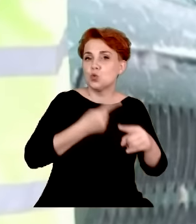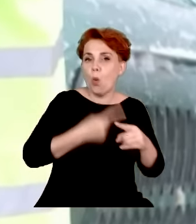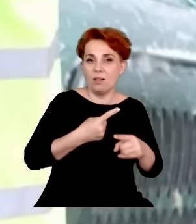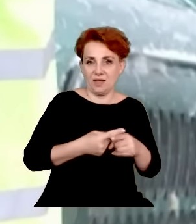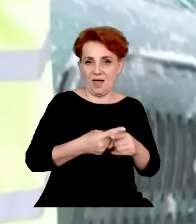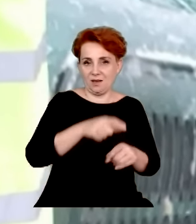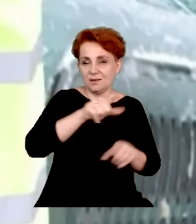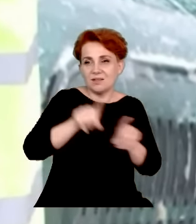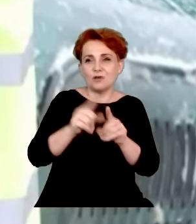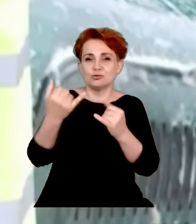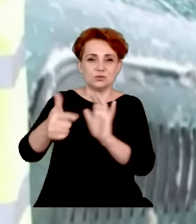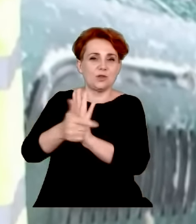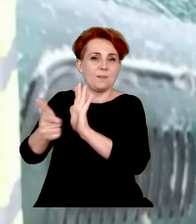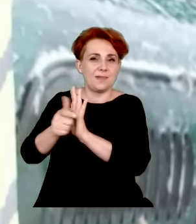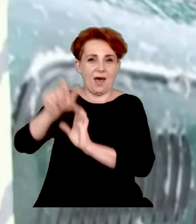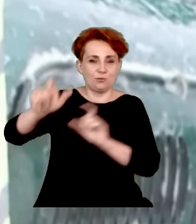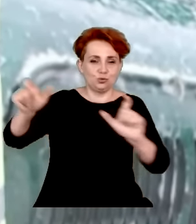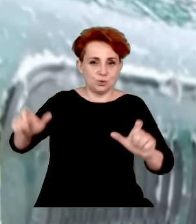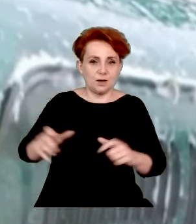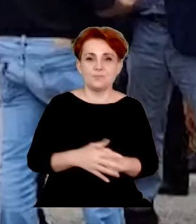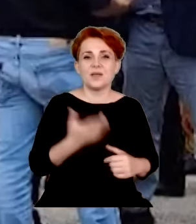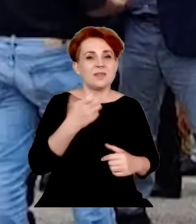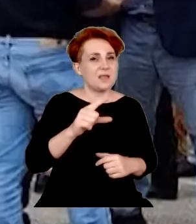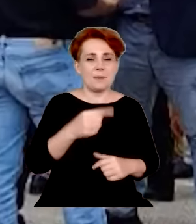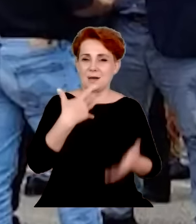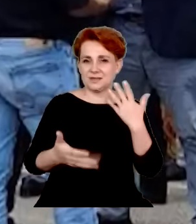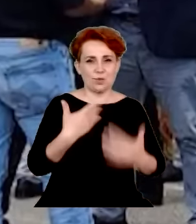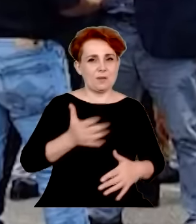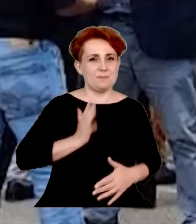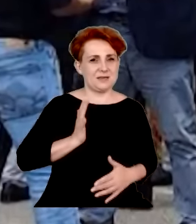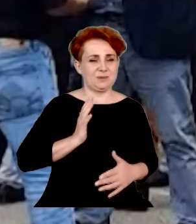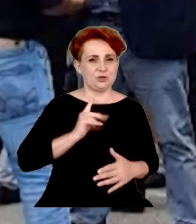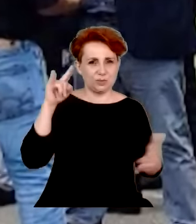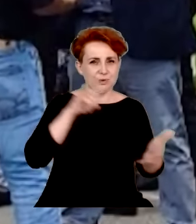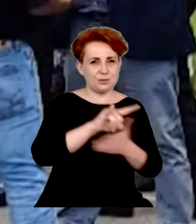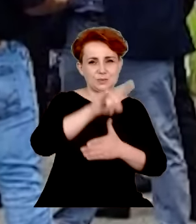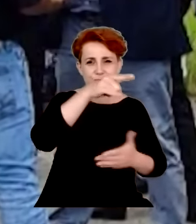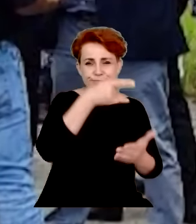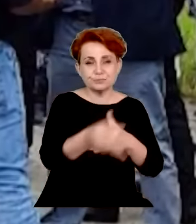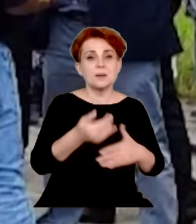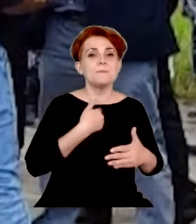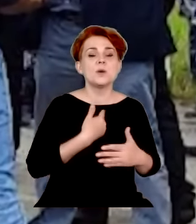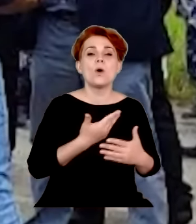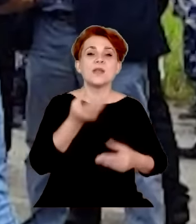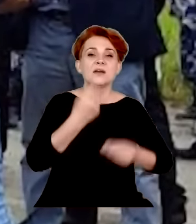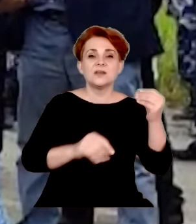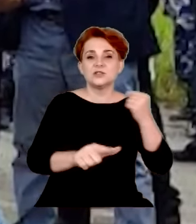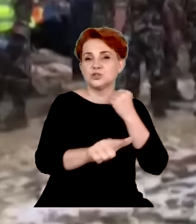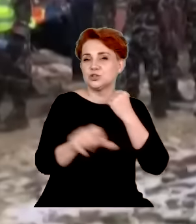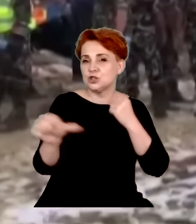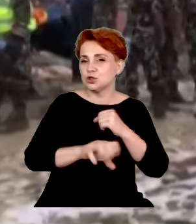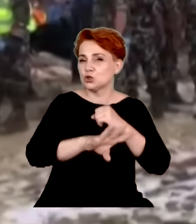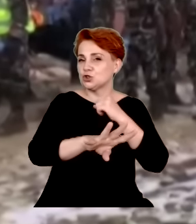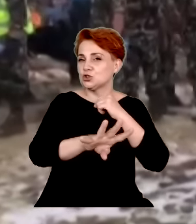wielu lat jest krytykowany za słabe wyniki w zakresie bezpieczeństwa lotniczego. Najbardziej śmiertelny wypadek miał miejsce w 1992